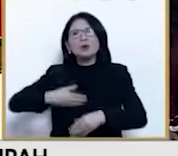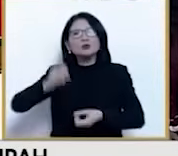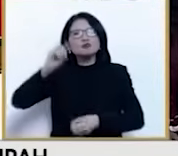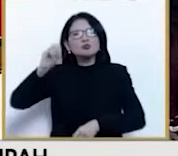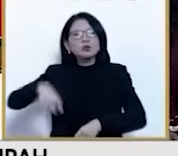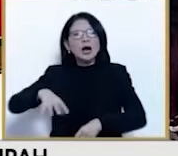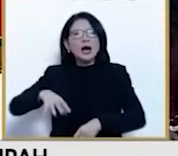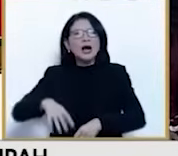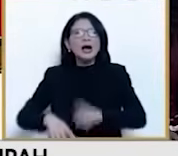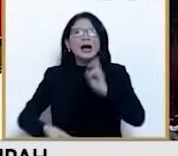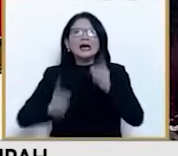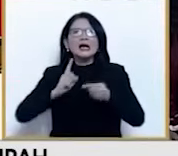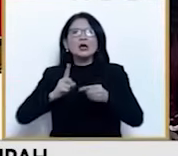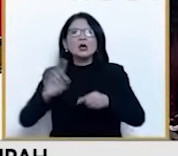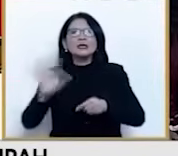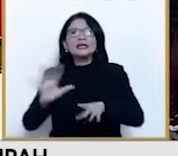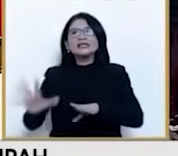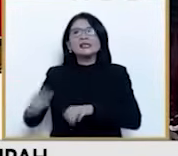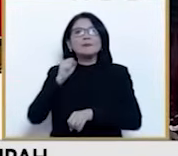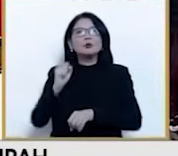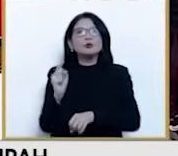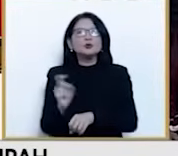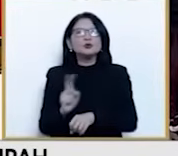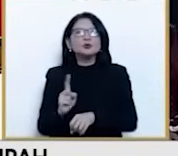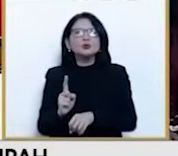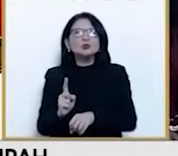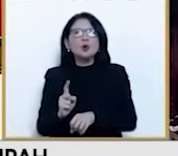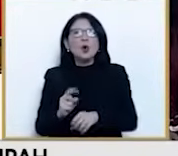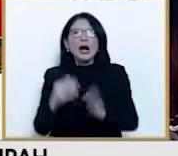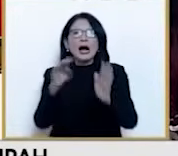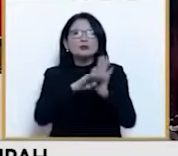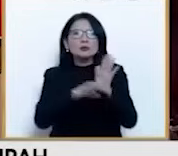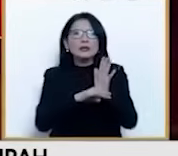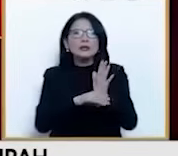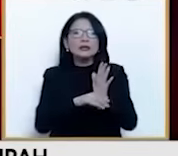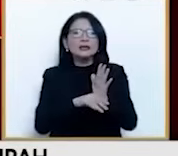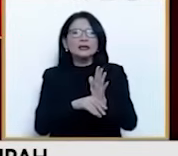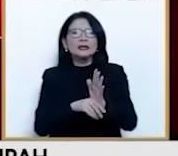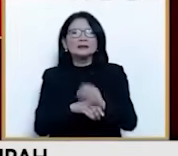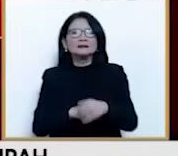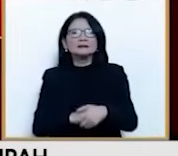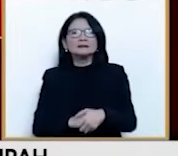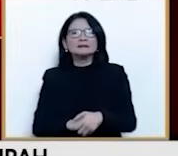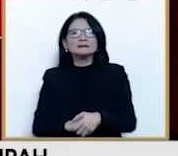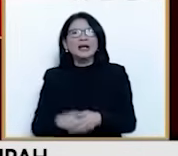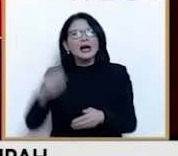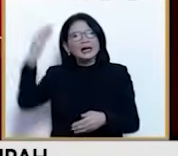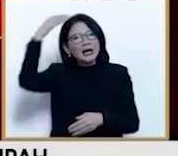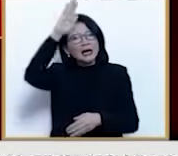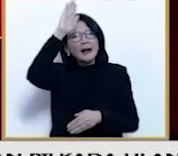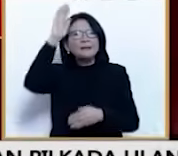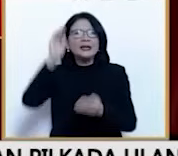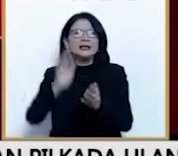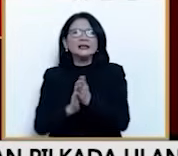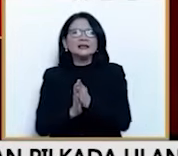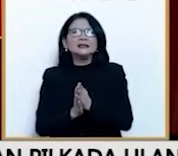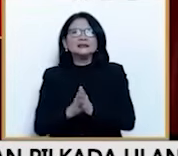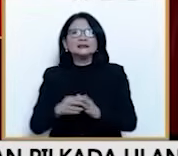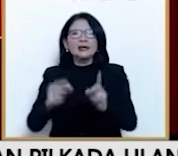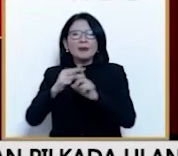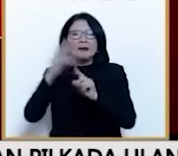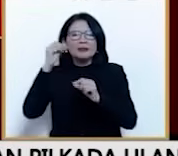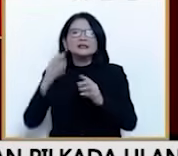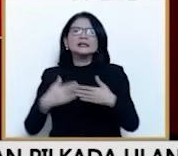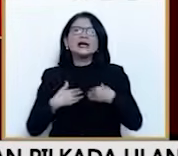Bila Mas Pram tidak cabut dulu aturan itu, event itu untuk siapa? Kang Emil, Mas Pram, saya akan selalu berdoa dan